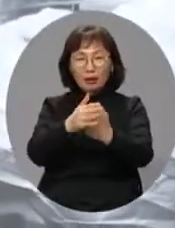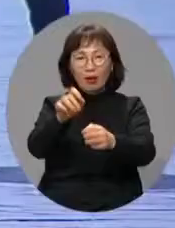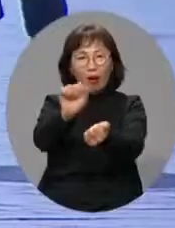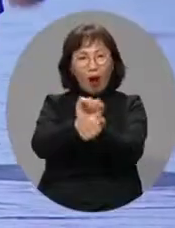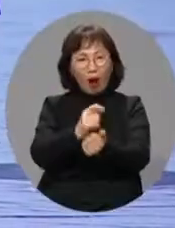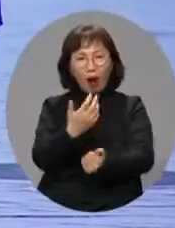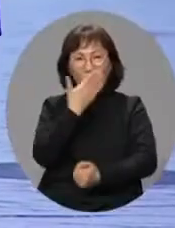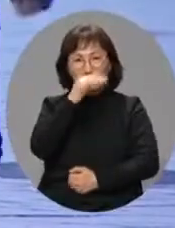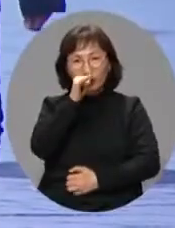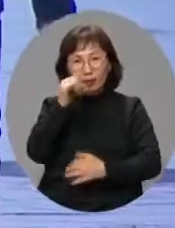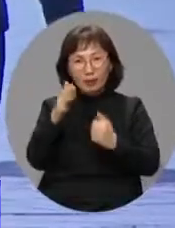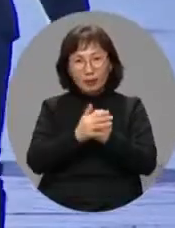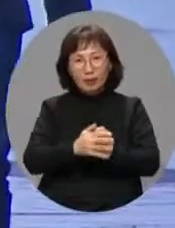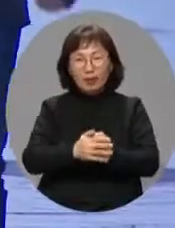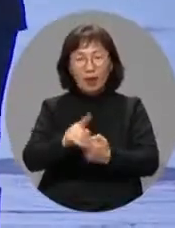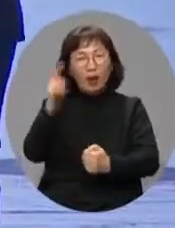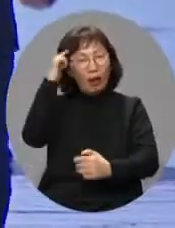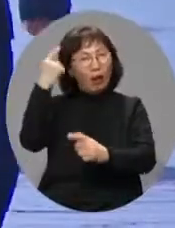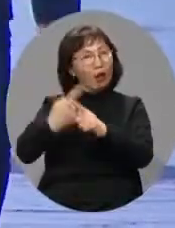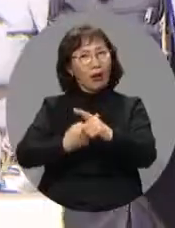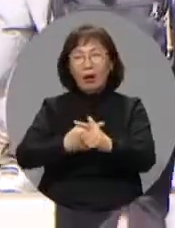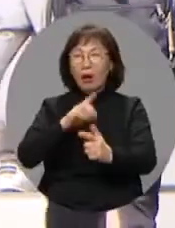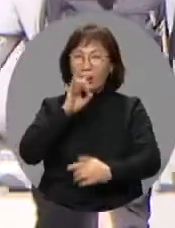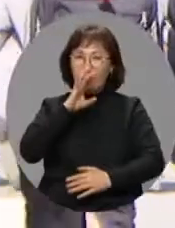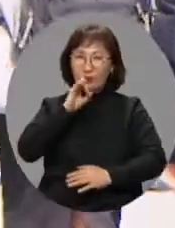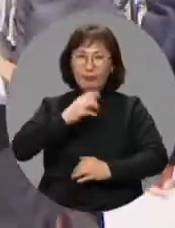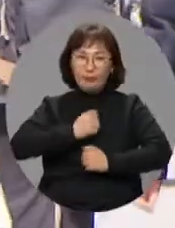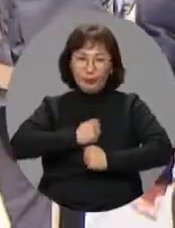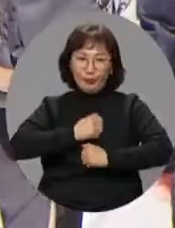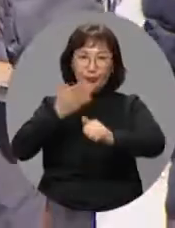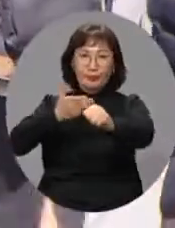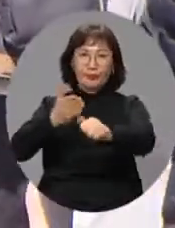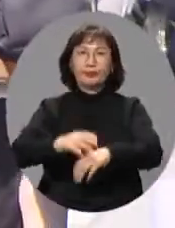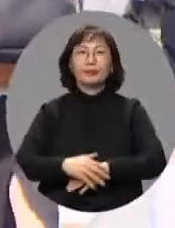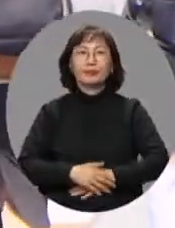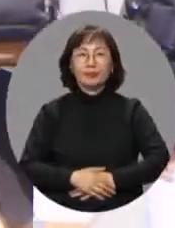수 있는 만큼 방심은 금물입니다. MBC 뉴스 강동엽입니다.